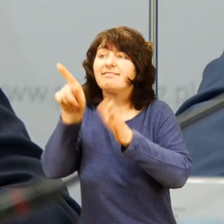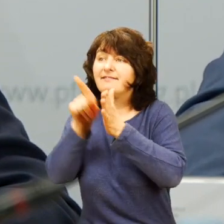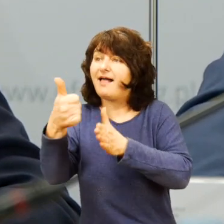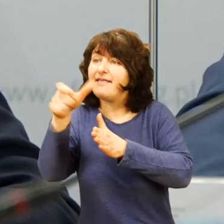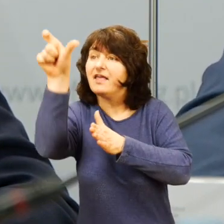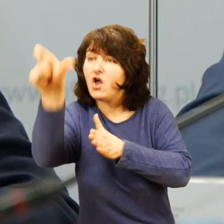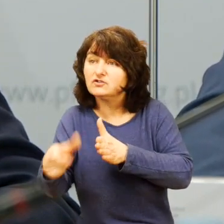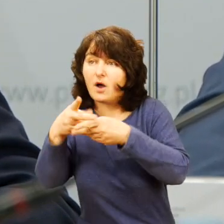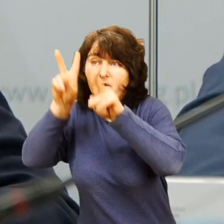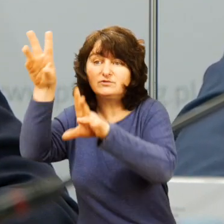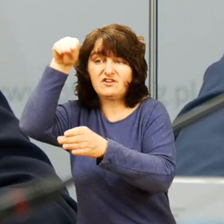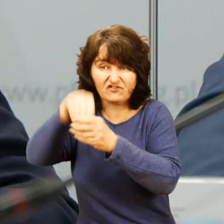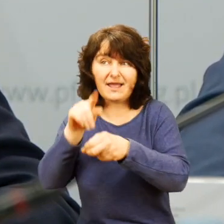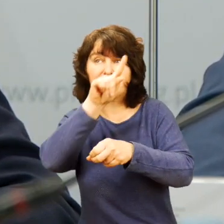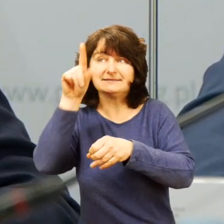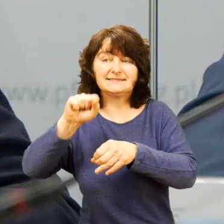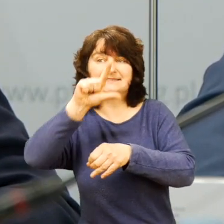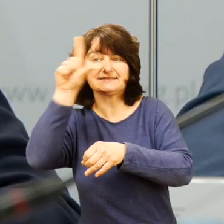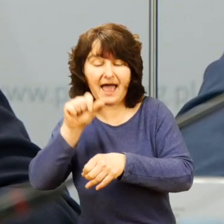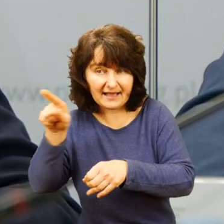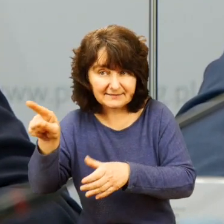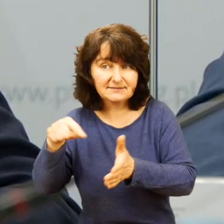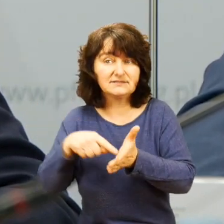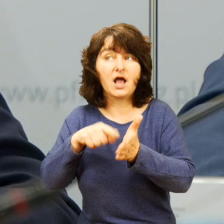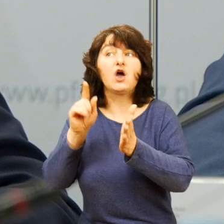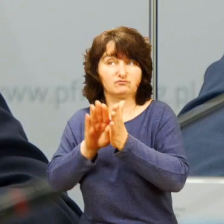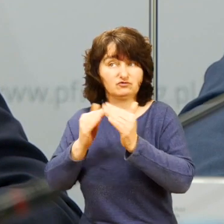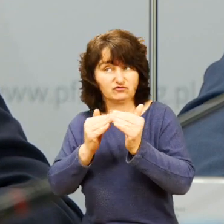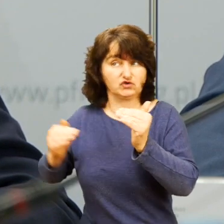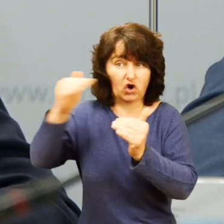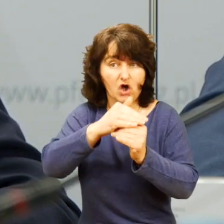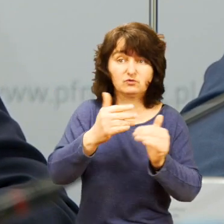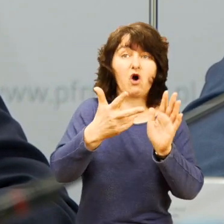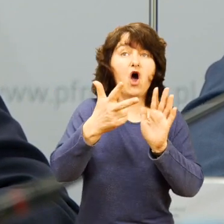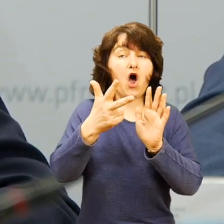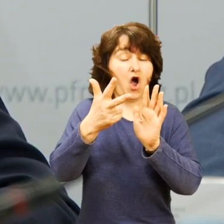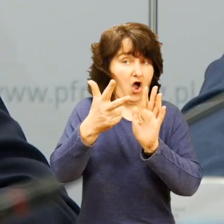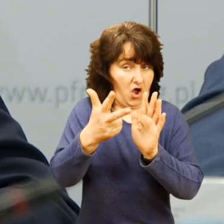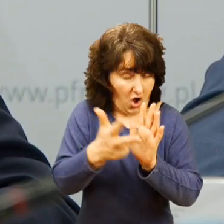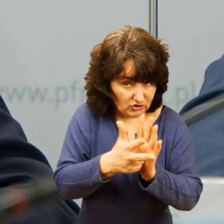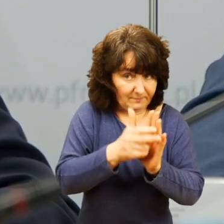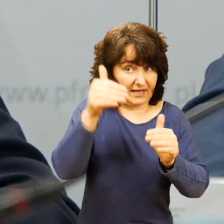jednego uczestnika zakładu aktywności zawodowej wzrosło z